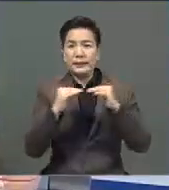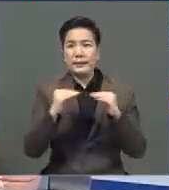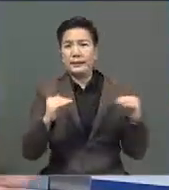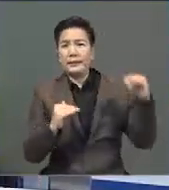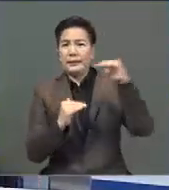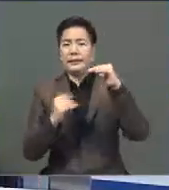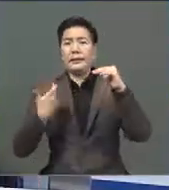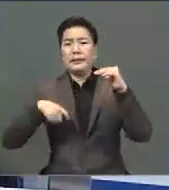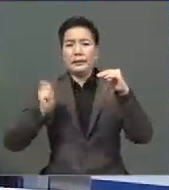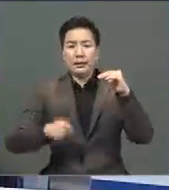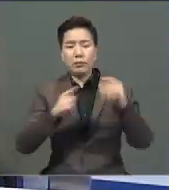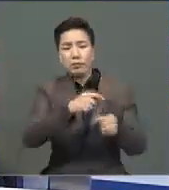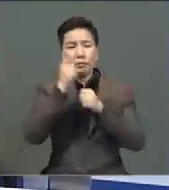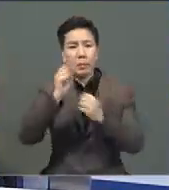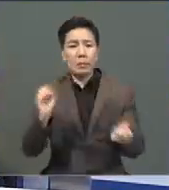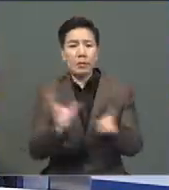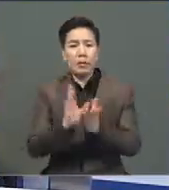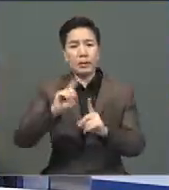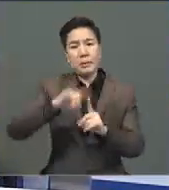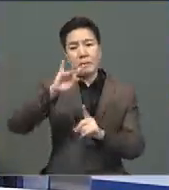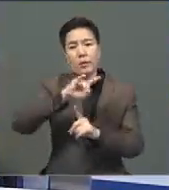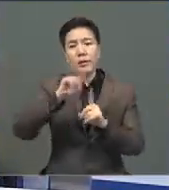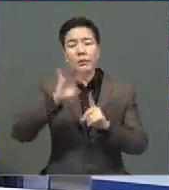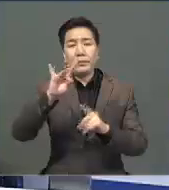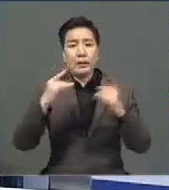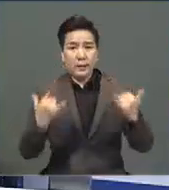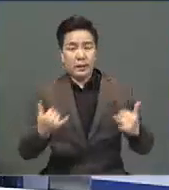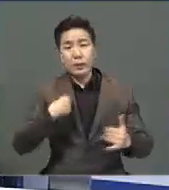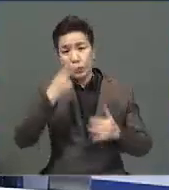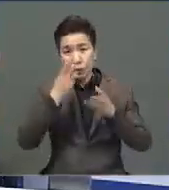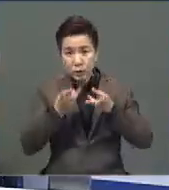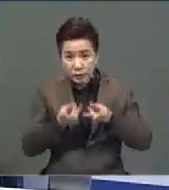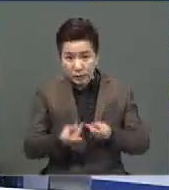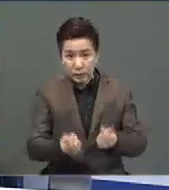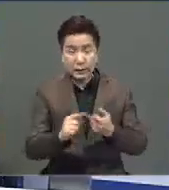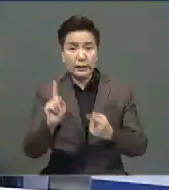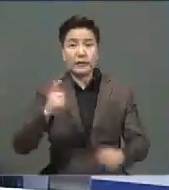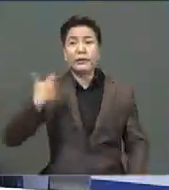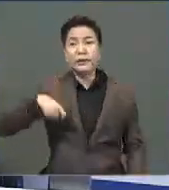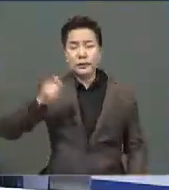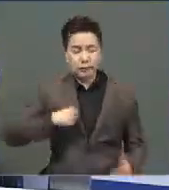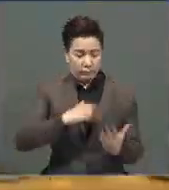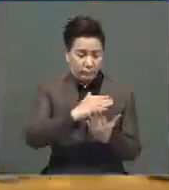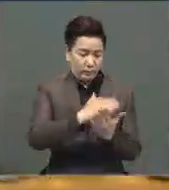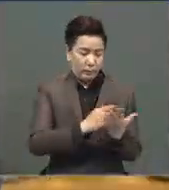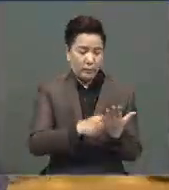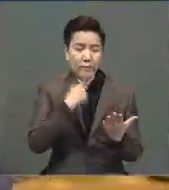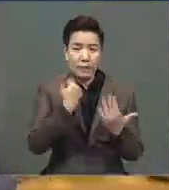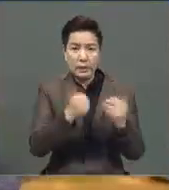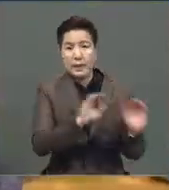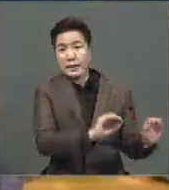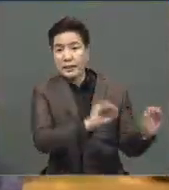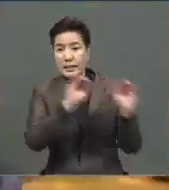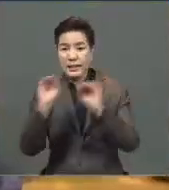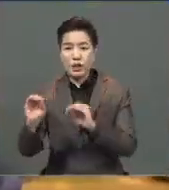ละเมิดอำนาจศาลที่ไปปราศรัยเมื่อวันที่ 8สิงหาคมที่ผ่านมามามาดูรายละเอียดกันนะคะศาลได้พิจารณาเรื่องของการ